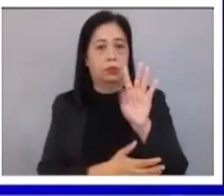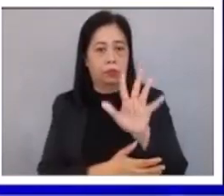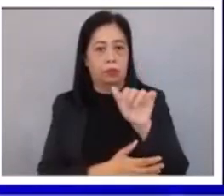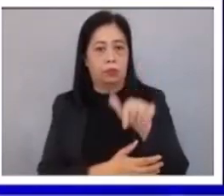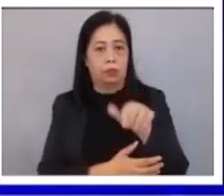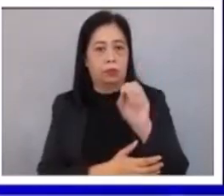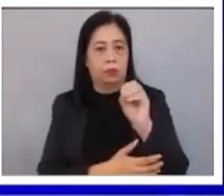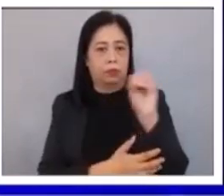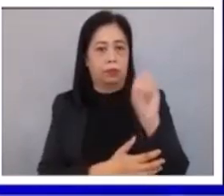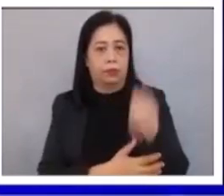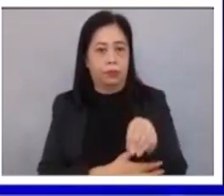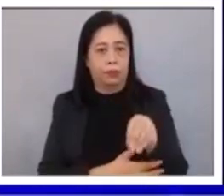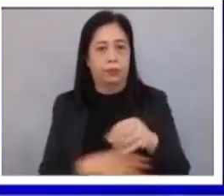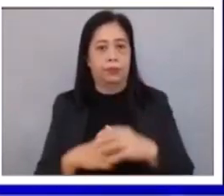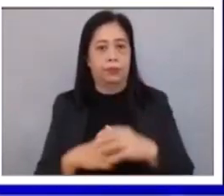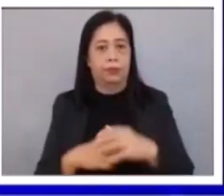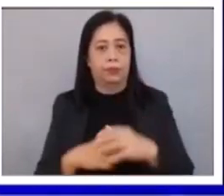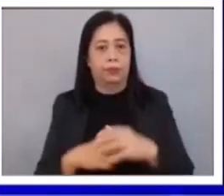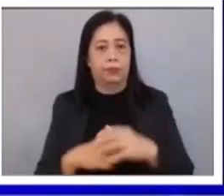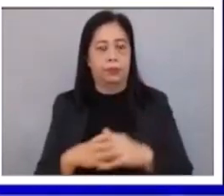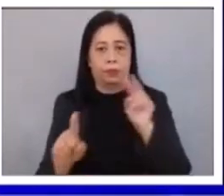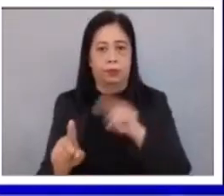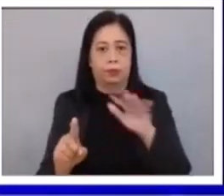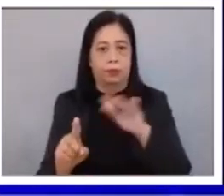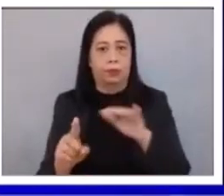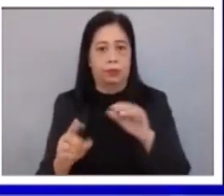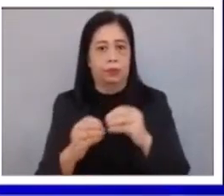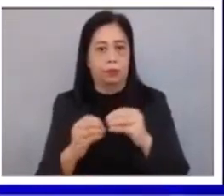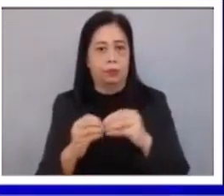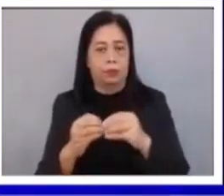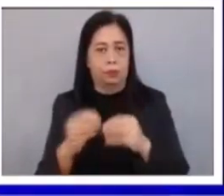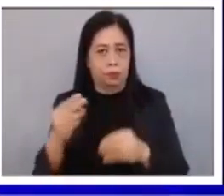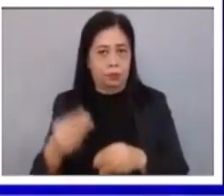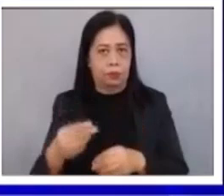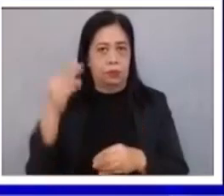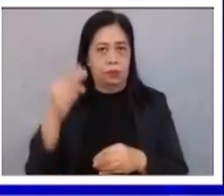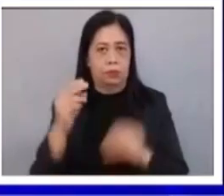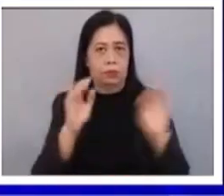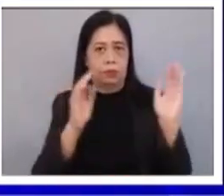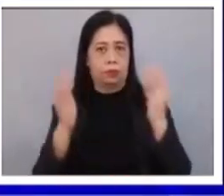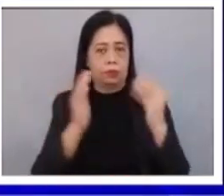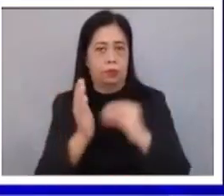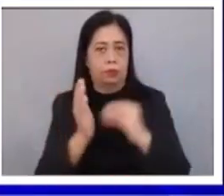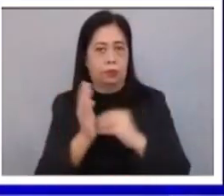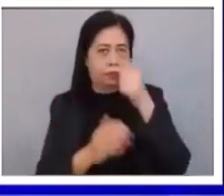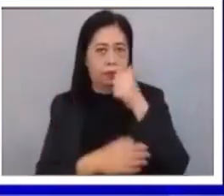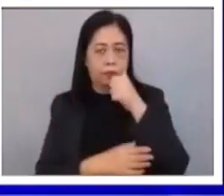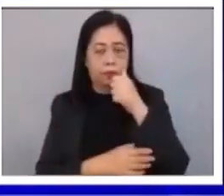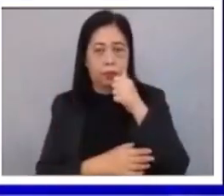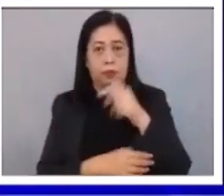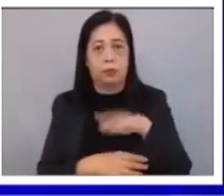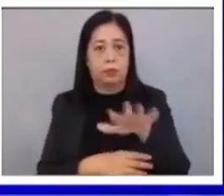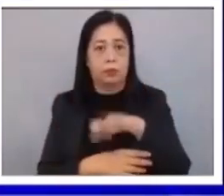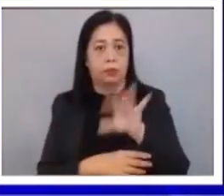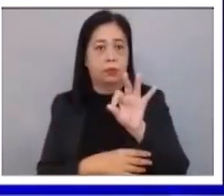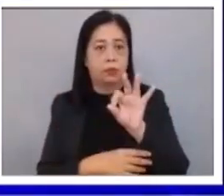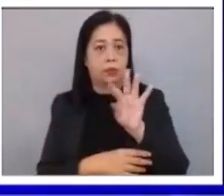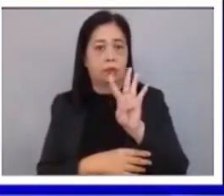95.0% at makikitang mas mataas kumpara sa naitala para sa mga kababaihan na nasa